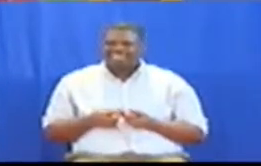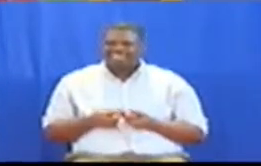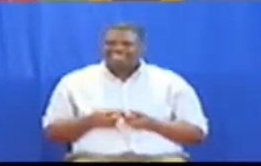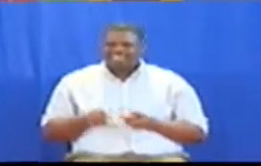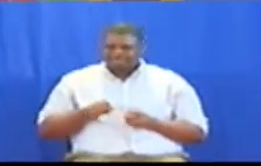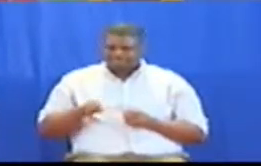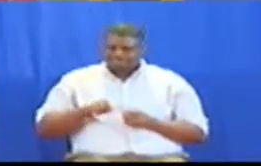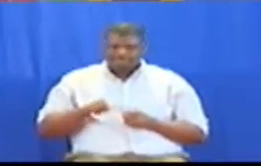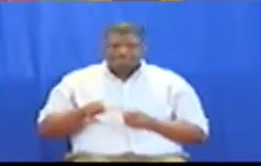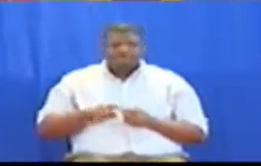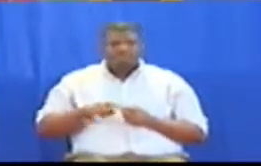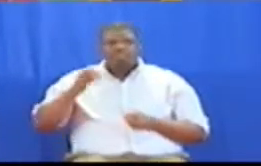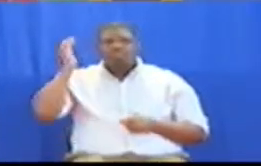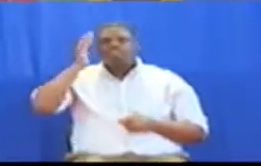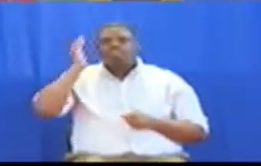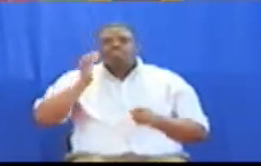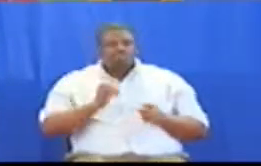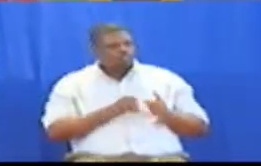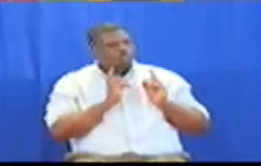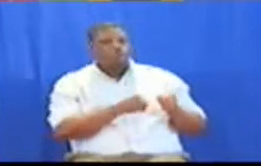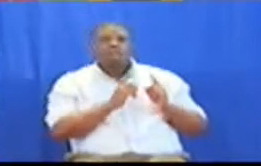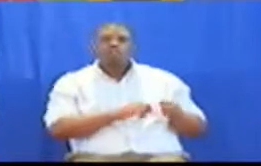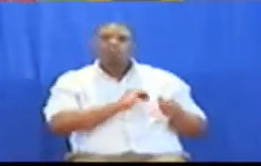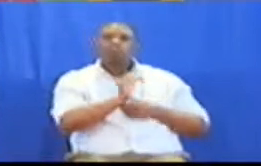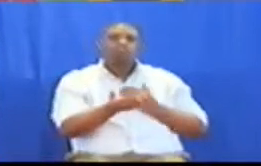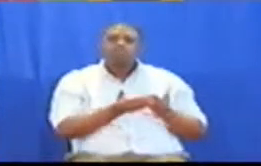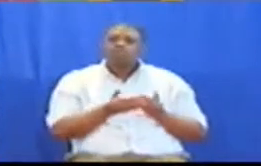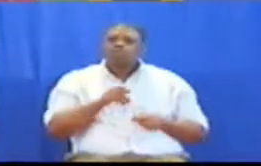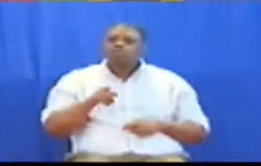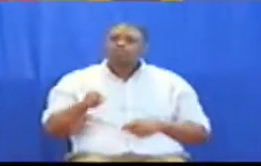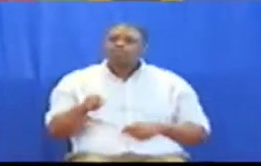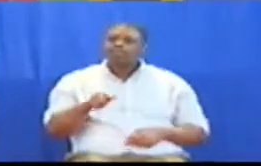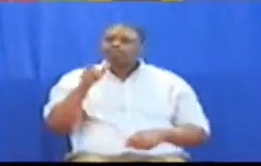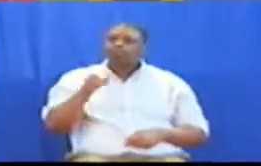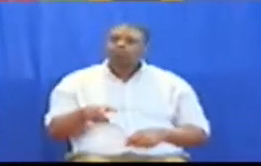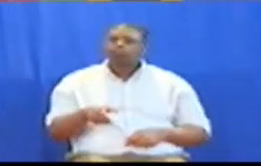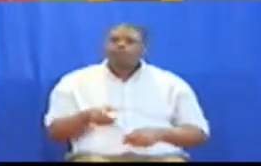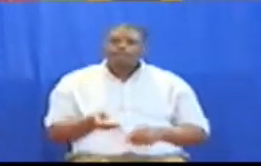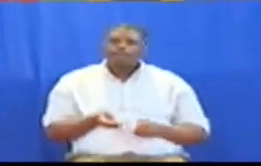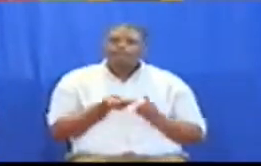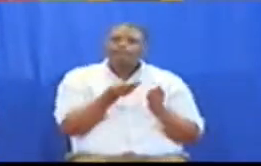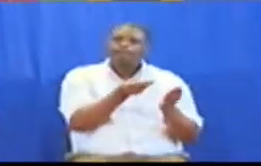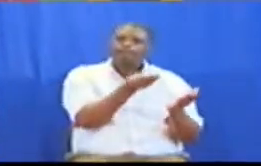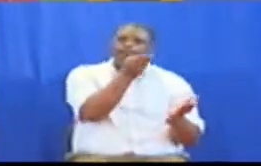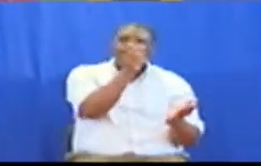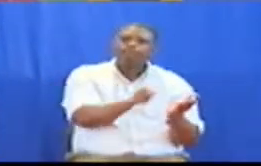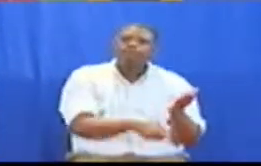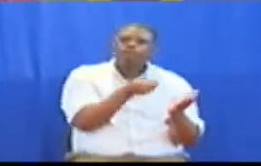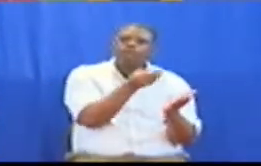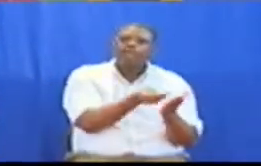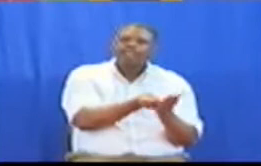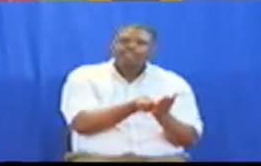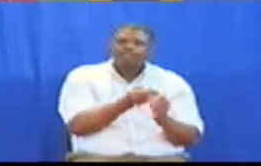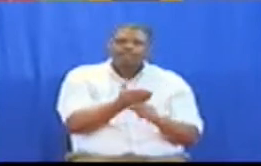ile mwalimu speech ya mwalimu huwa inarudiwa, ile ya yule mposaji yule. Kwanza ilikuwa ni baada ya aridhio